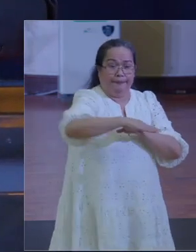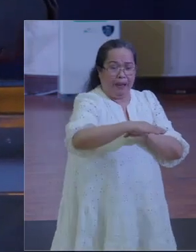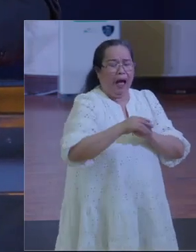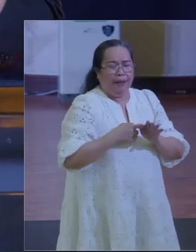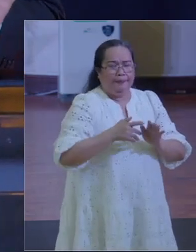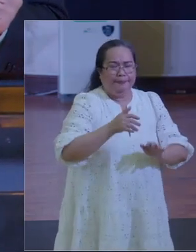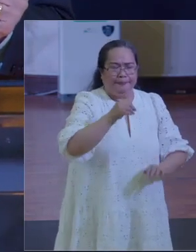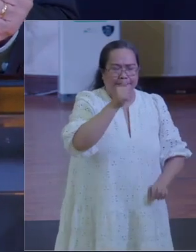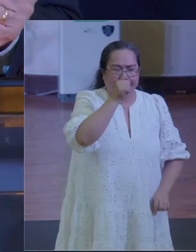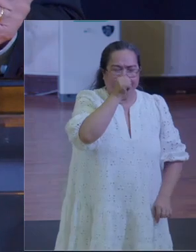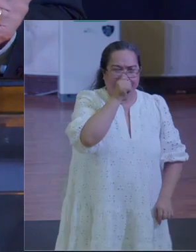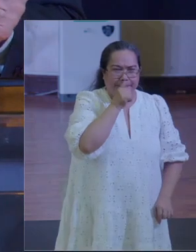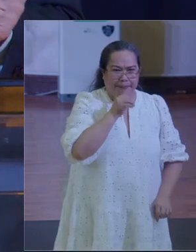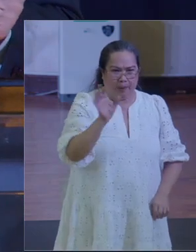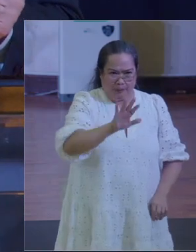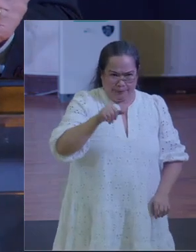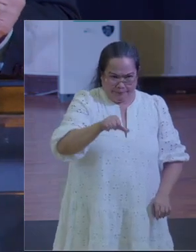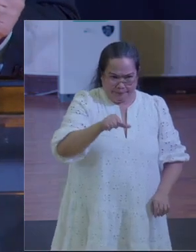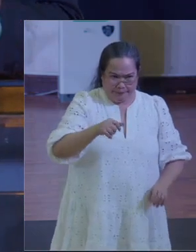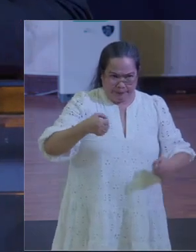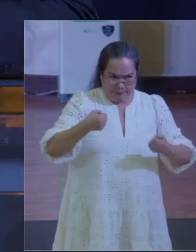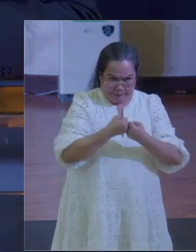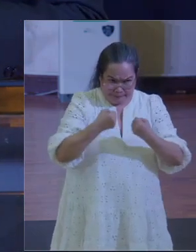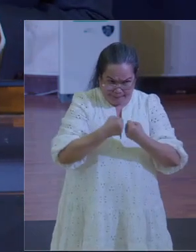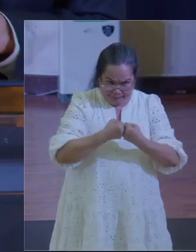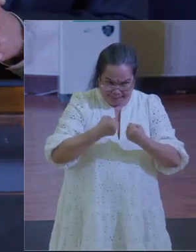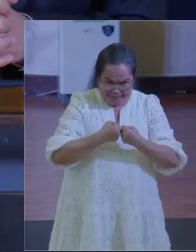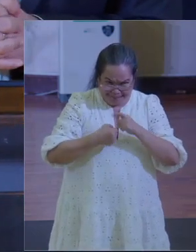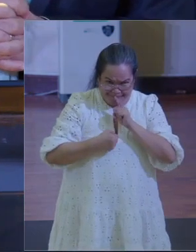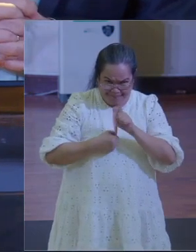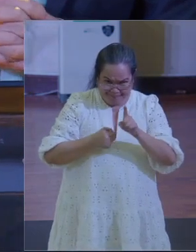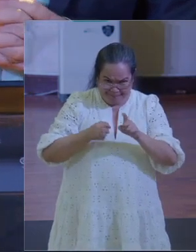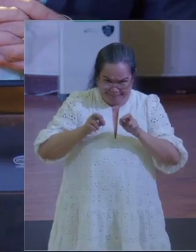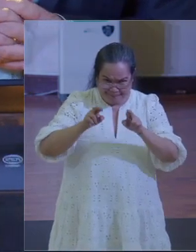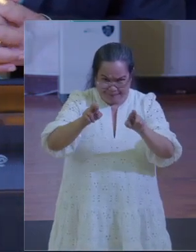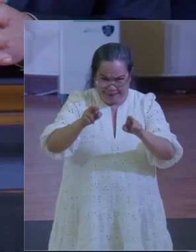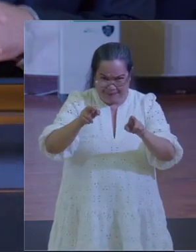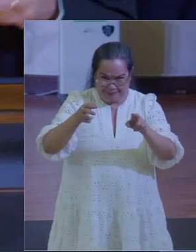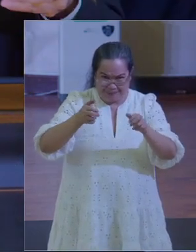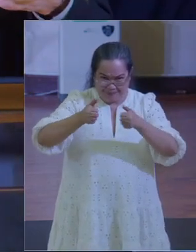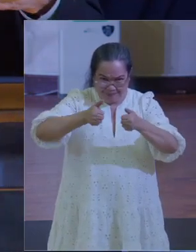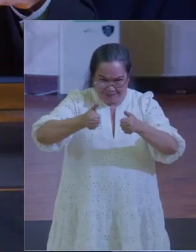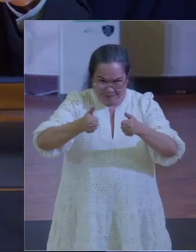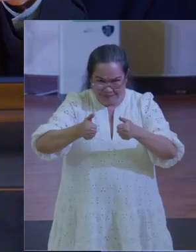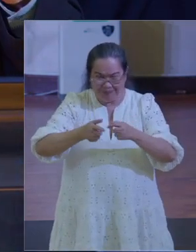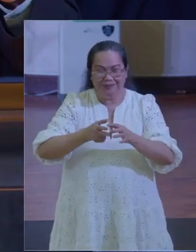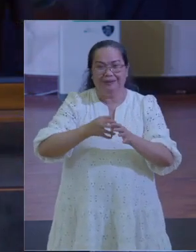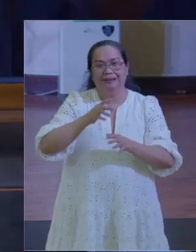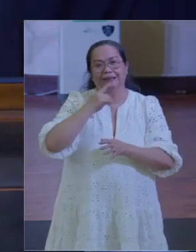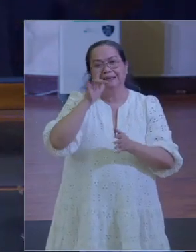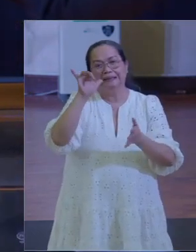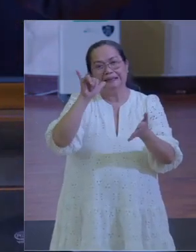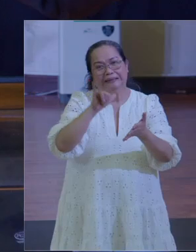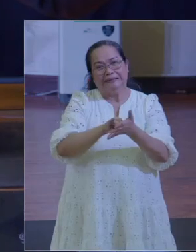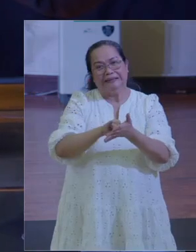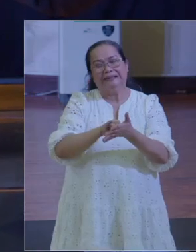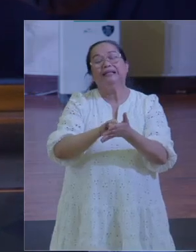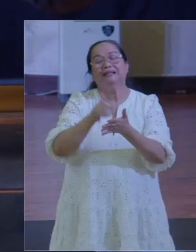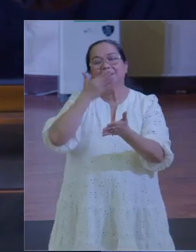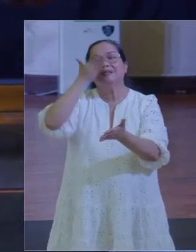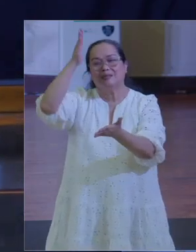pigil sa sarili. Huwag mo nang businahan kasi pag businahan mo pa. So, yun ay